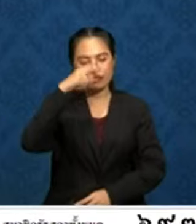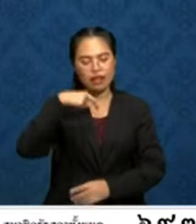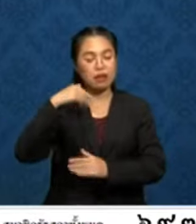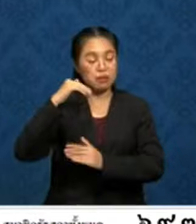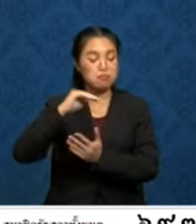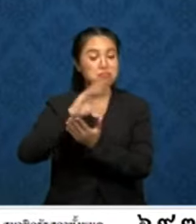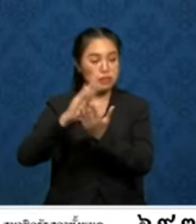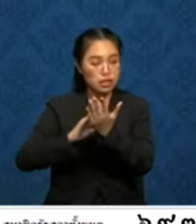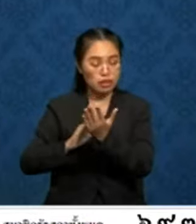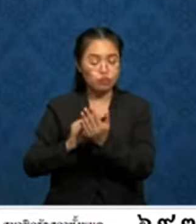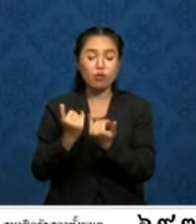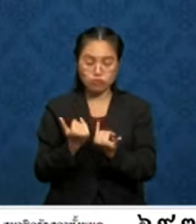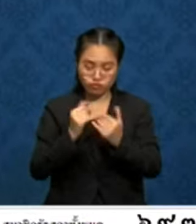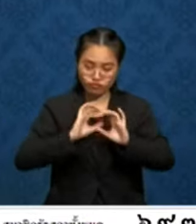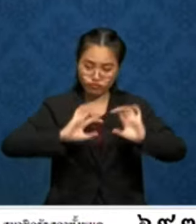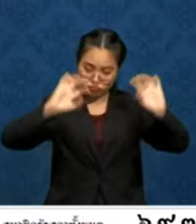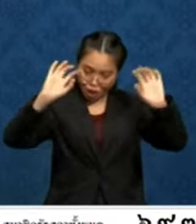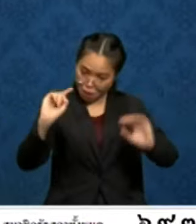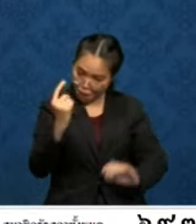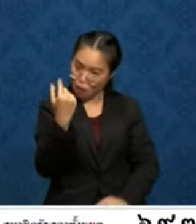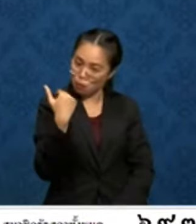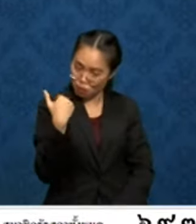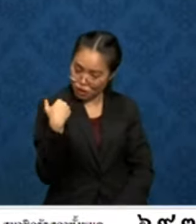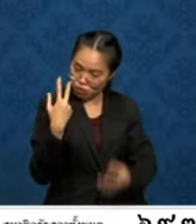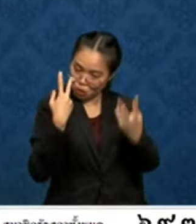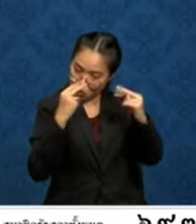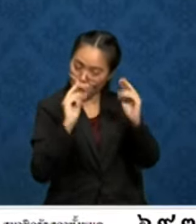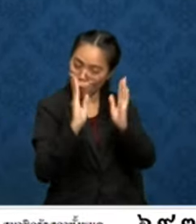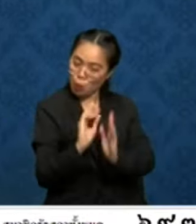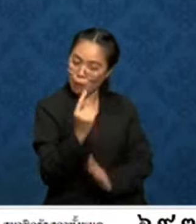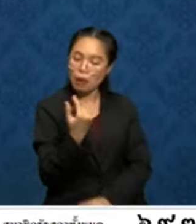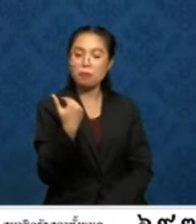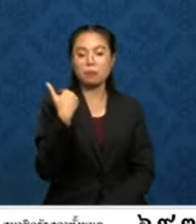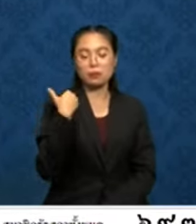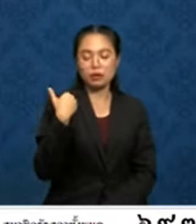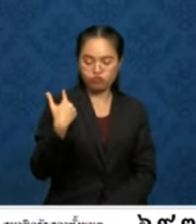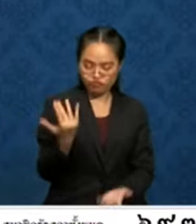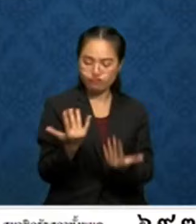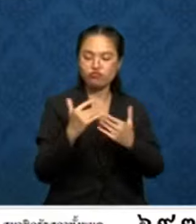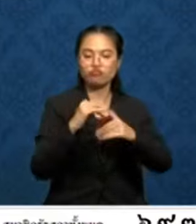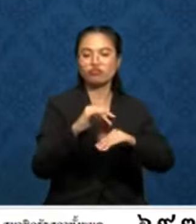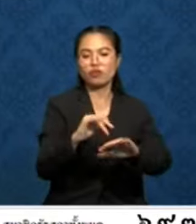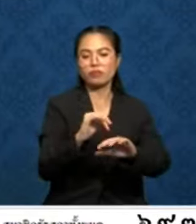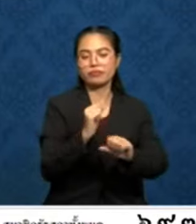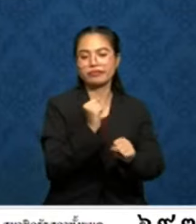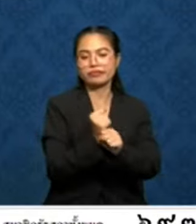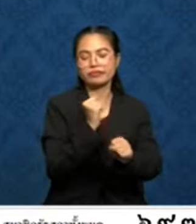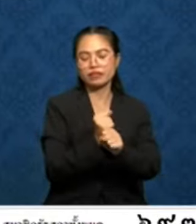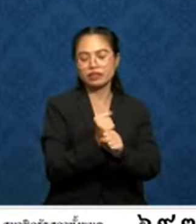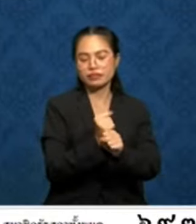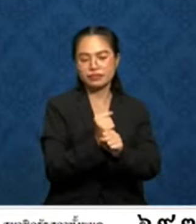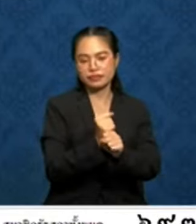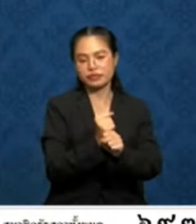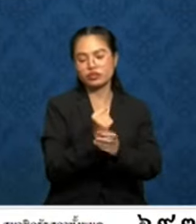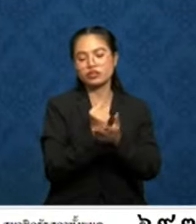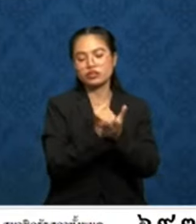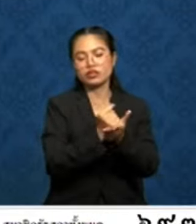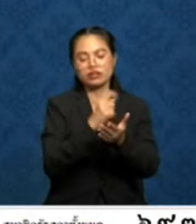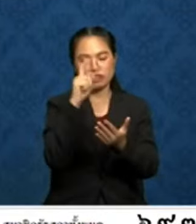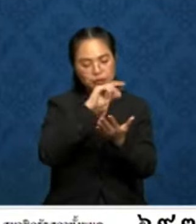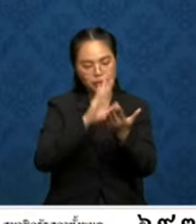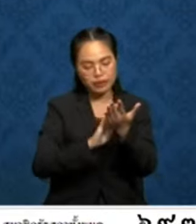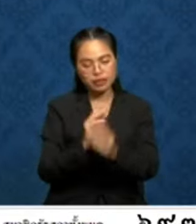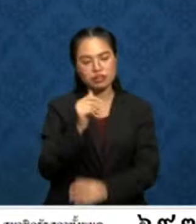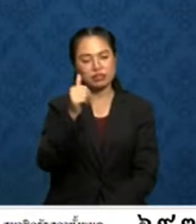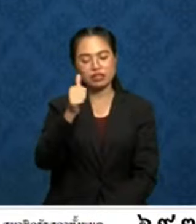เรามีรัฐบาลใหม่แล้วเรามีนายกมนตรีใหม่แล้วเรามาร่วมกันทำหน้าที่ให้ประเทศไทยดีที่สุดสิ่ง